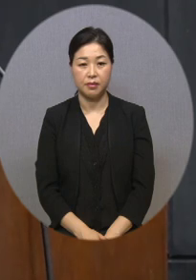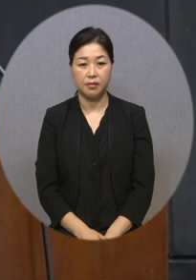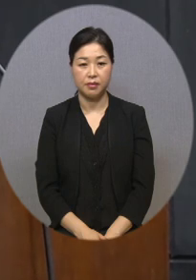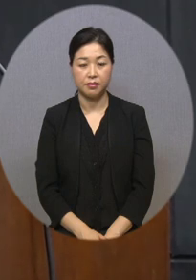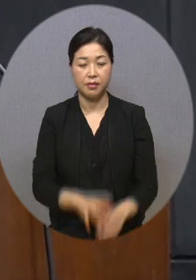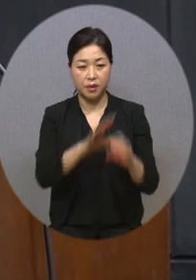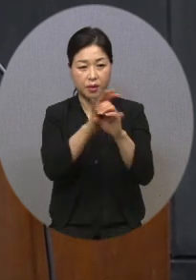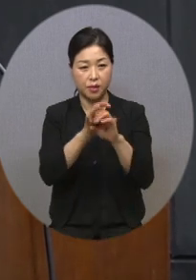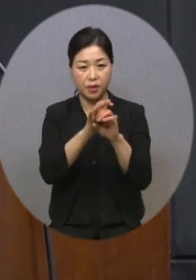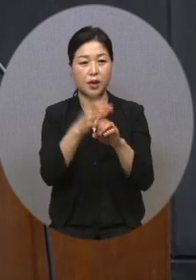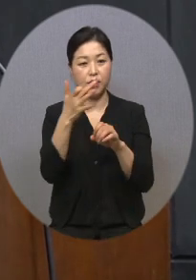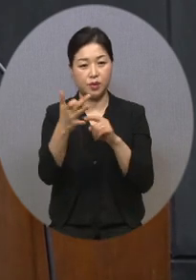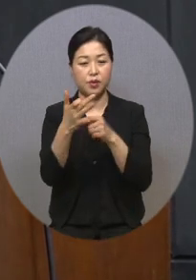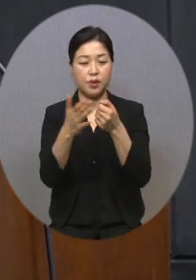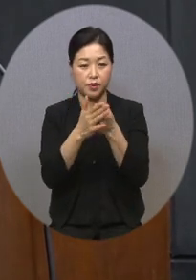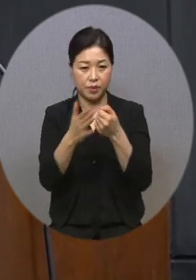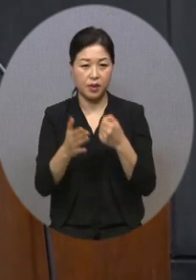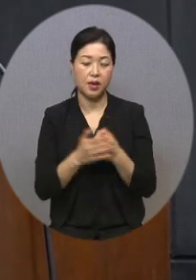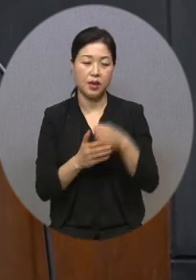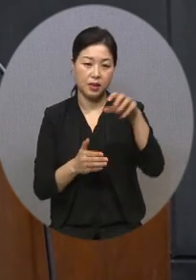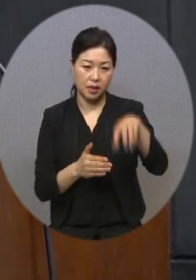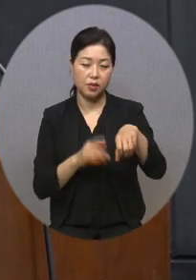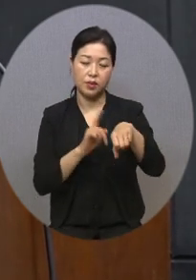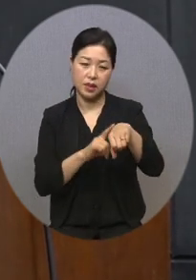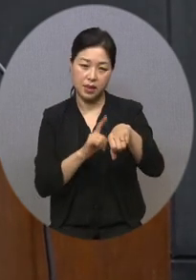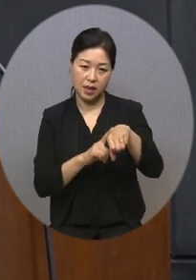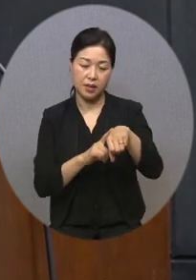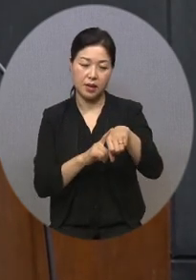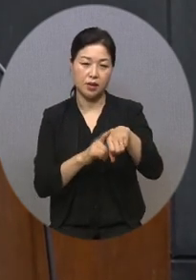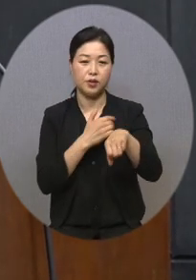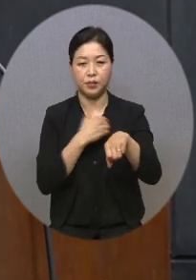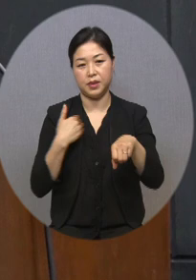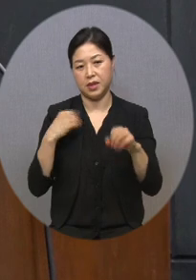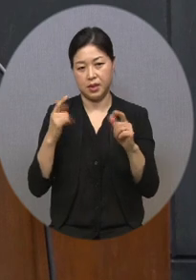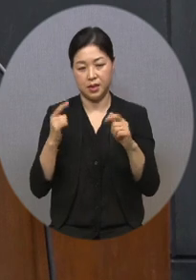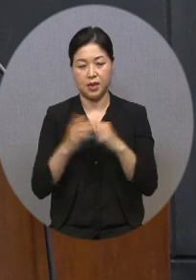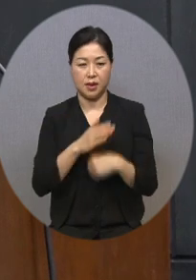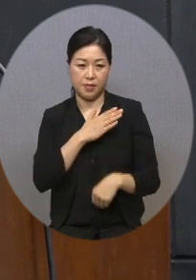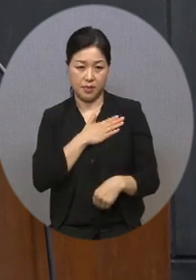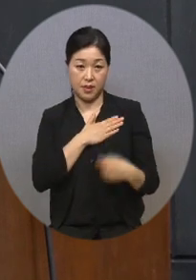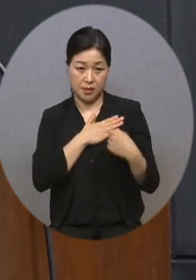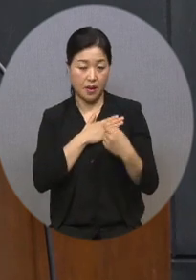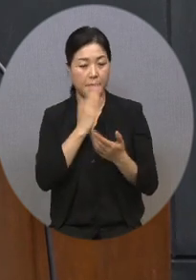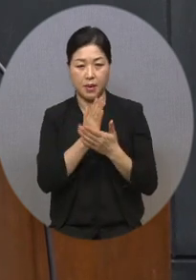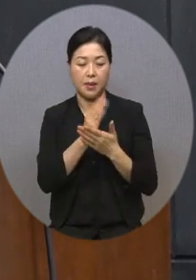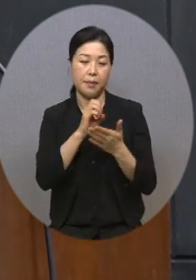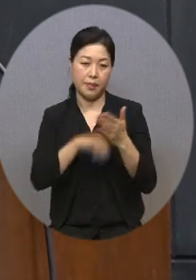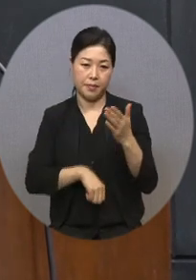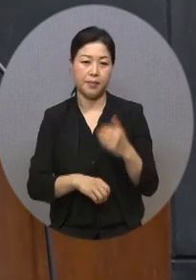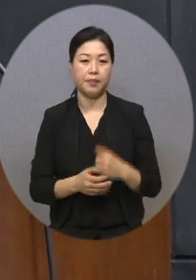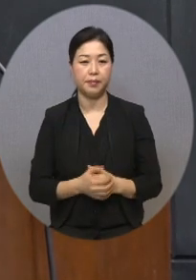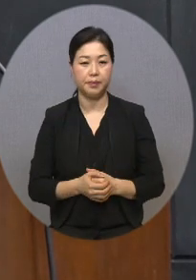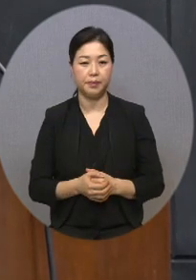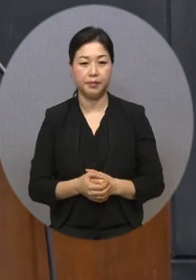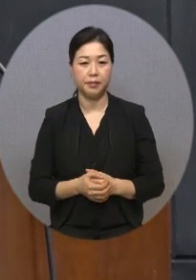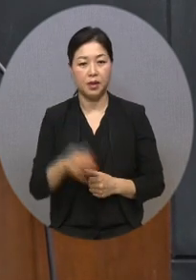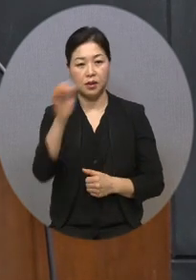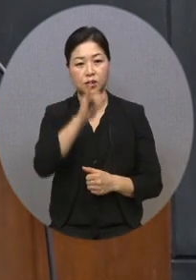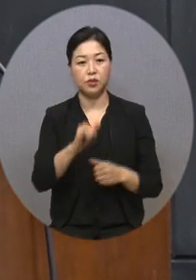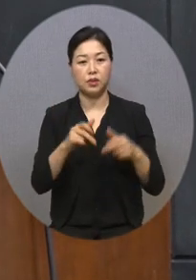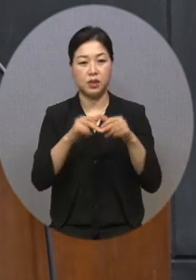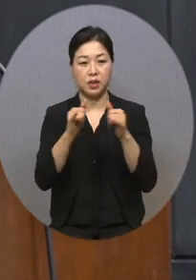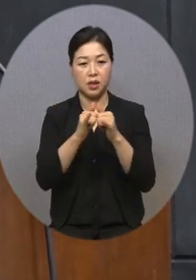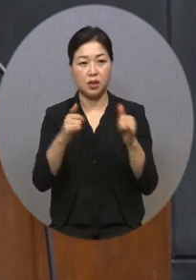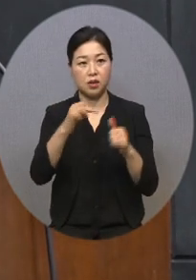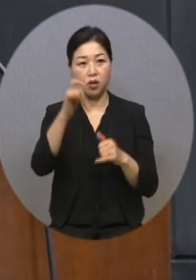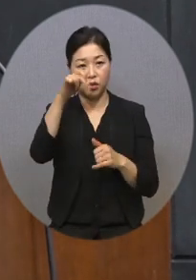코로나19 때문에 저희가 또 장소와 시간 관계상 국민들은 생략하도록 하겠습니다. 오늘 전국 장인 선후